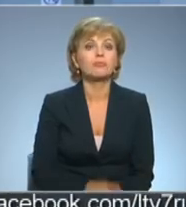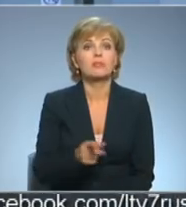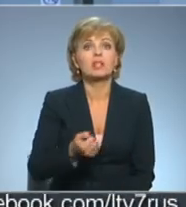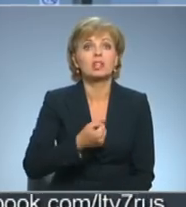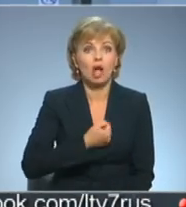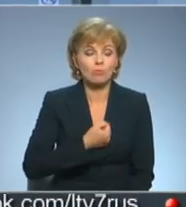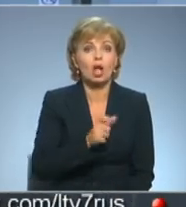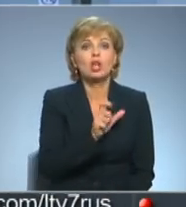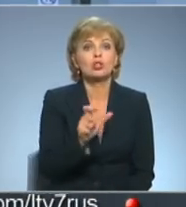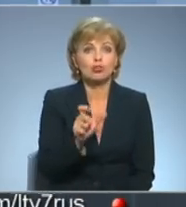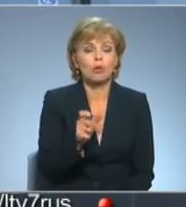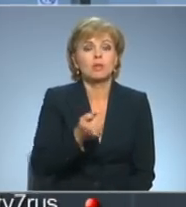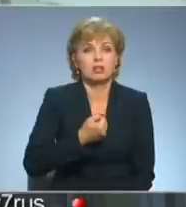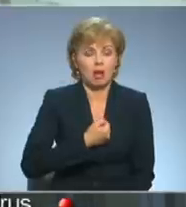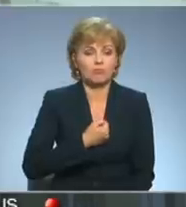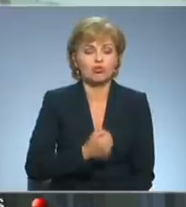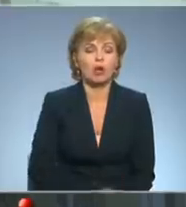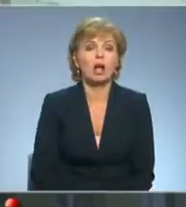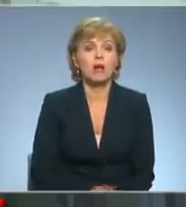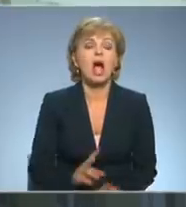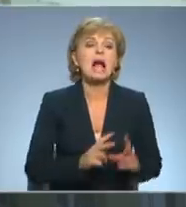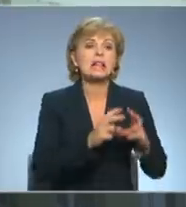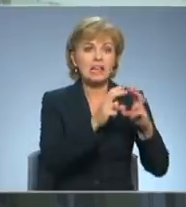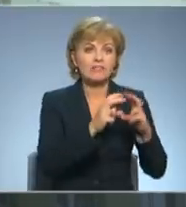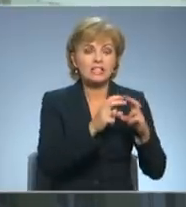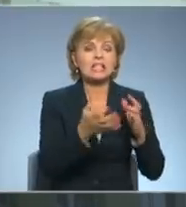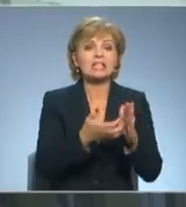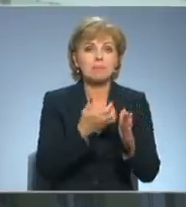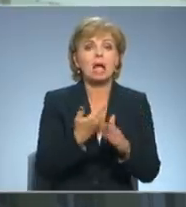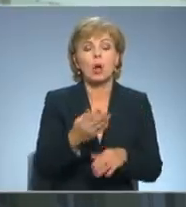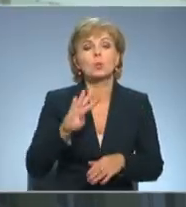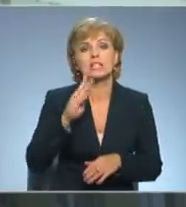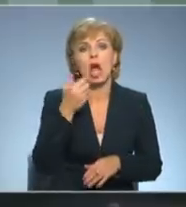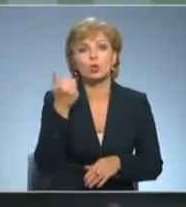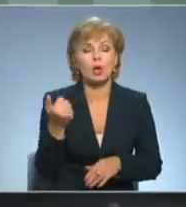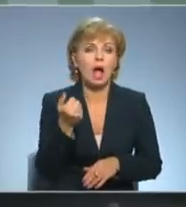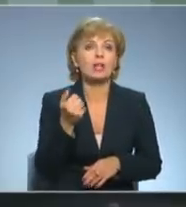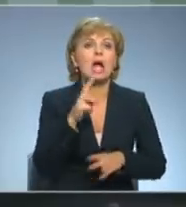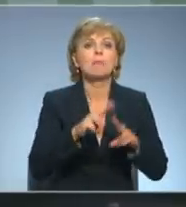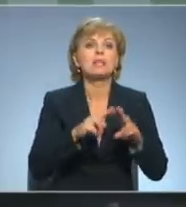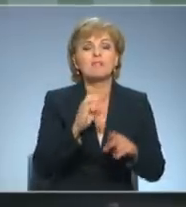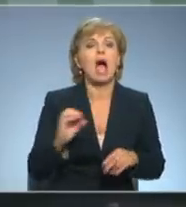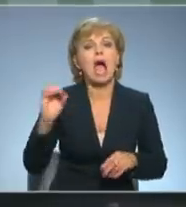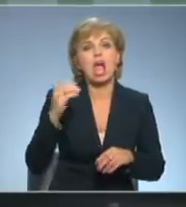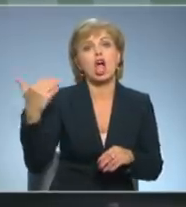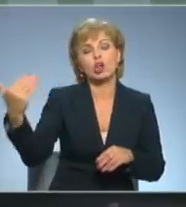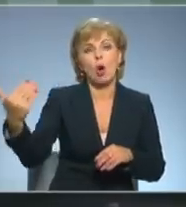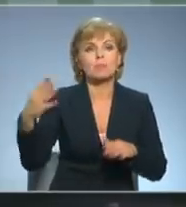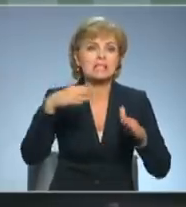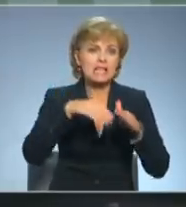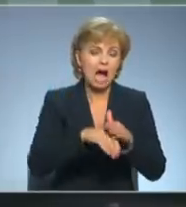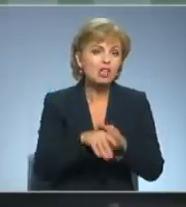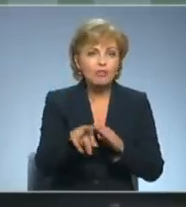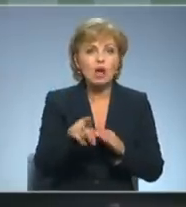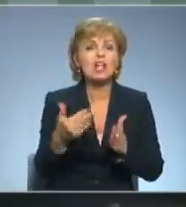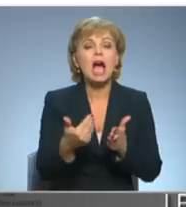Diemžēl. Šobrīd jāsaka diemžēl. Lifts tiek izmantots jau 4. Gadu, tas tika izbūvēts Eiropas projekta ietveros. Kad komisija